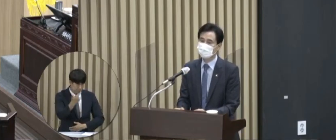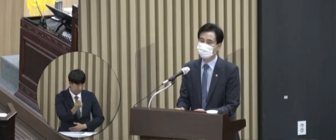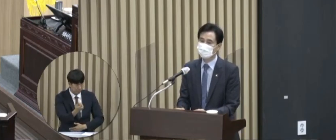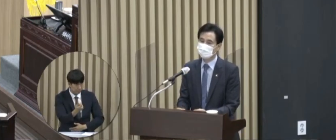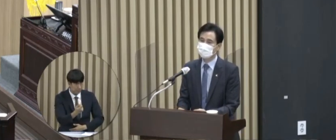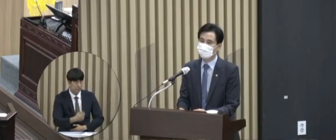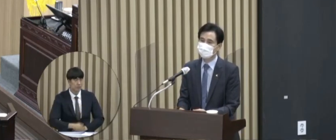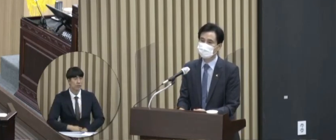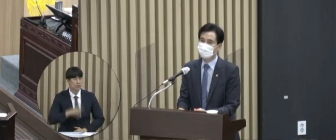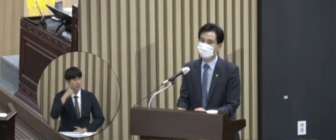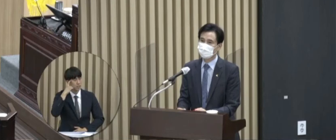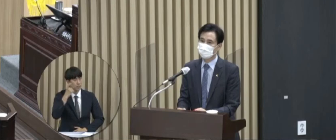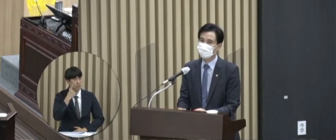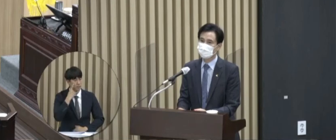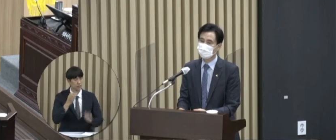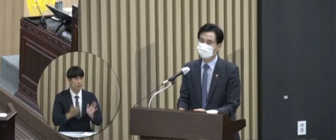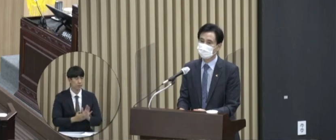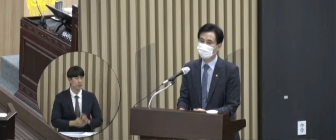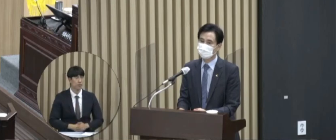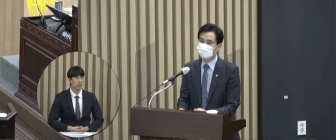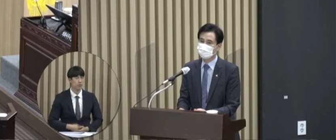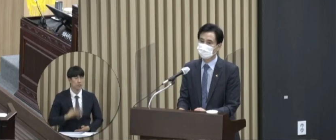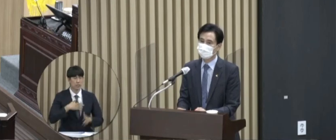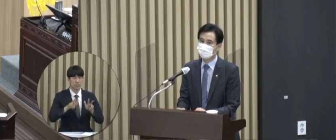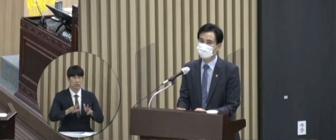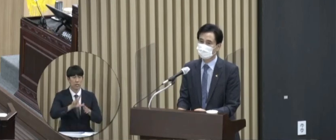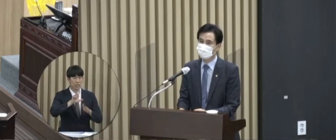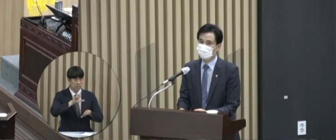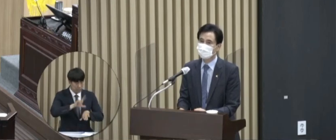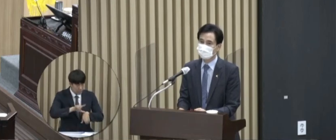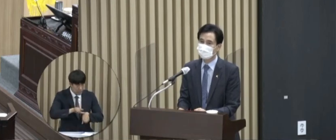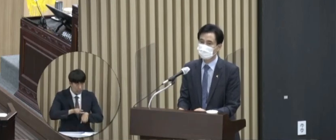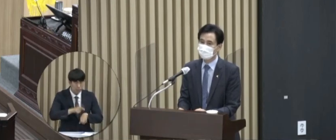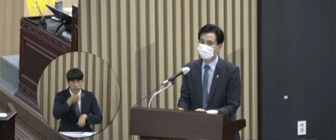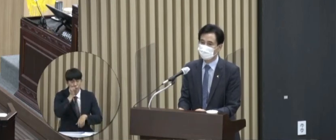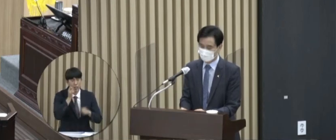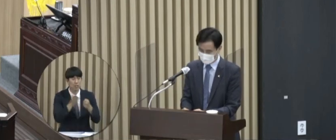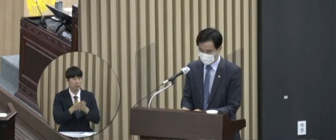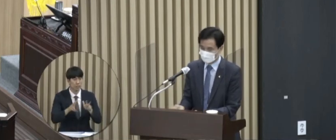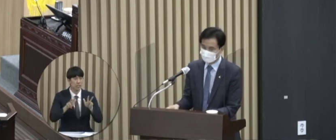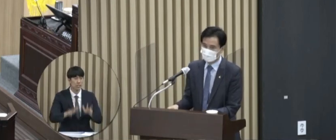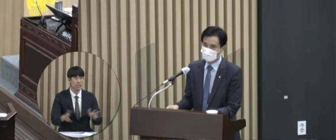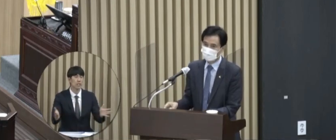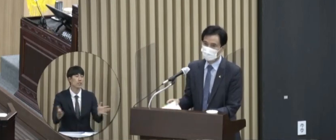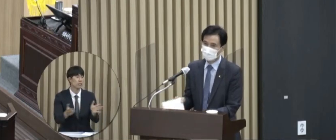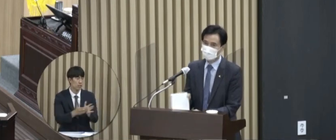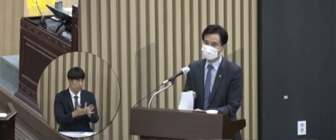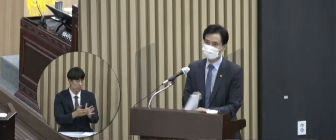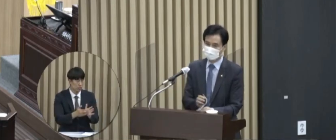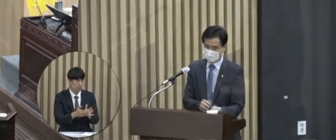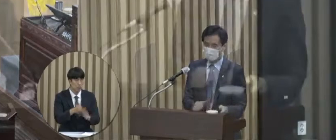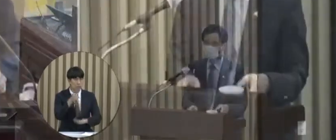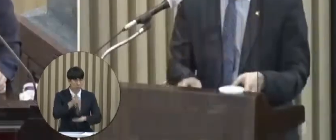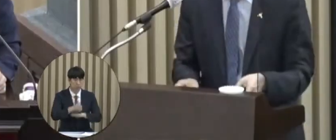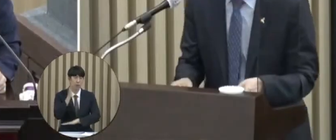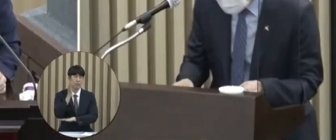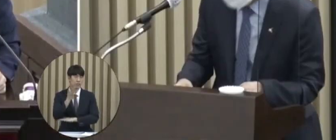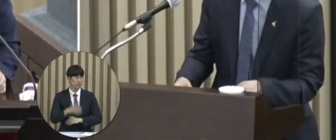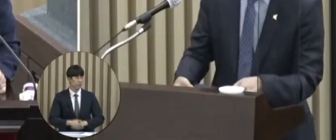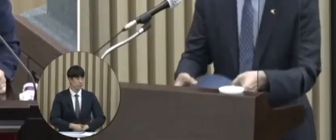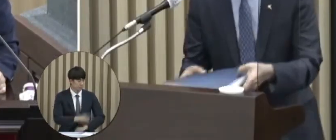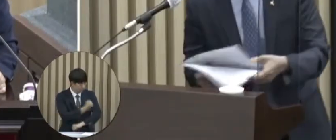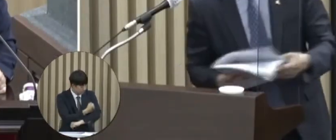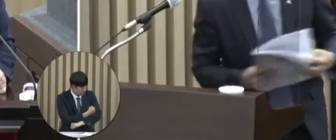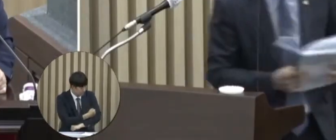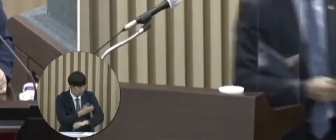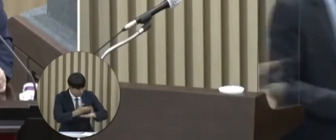이런 생각을 해보았습니다. 제가 지금 시간이 좀 짧아서 여기서 마무리를 좀 하고 마무리 발언을 하도록 하겠습니다. 예. 네, 시장님